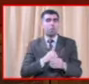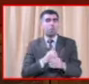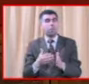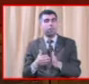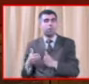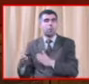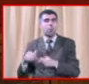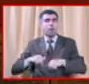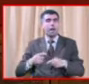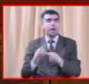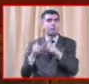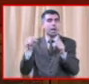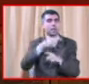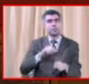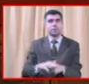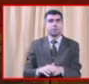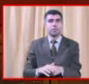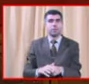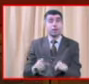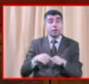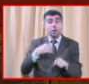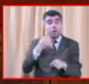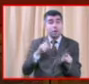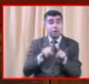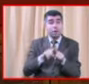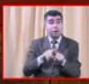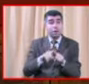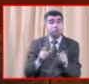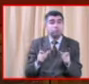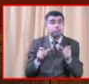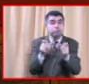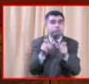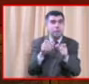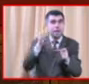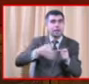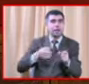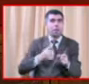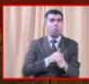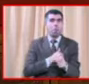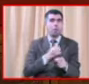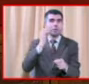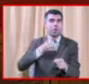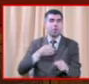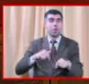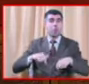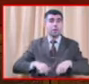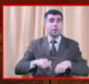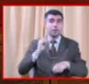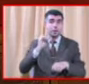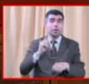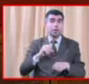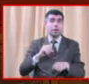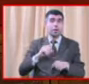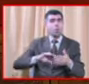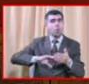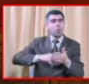لكم بانه حسب معلوماتي لا نوجد في وضع ديال الاحتكار سون بون سيتياسيون مونوبول حتى بالنسبه